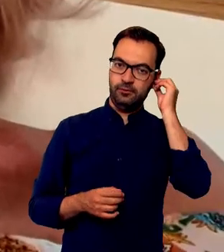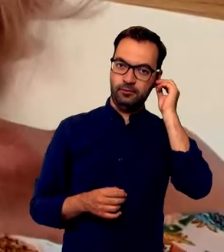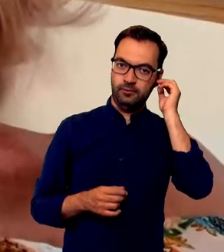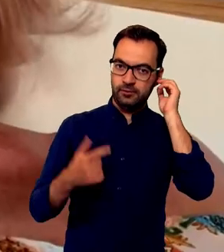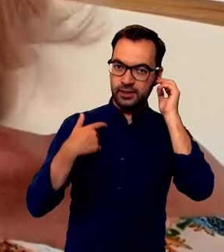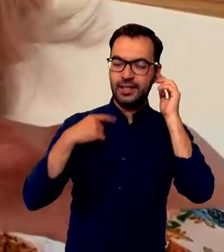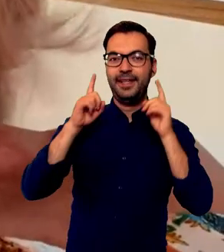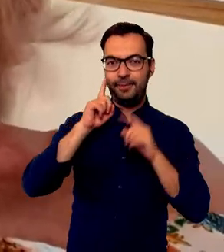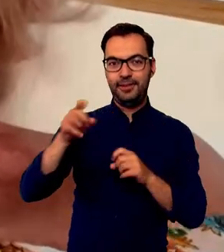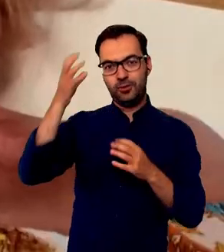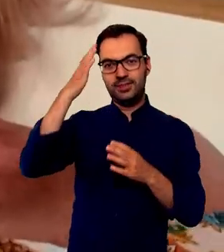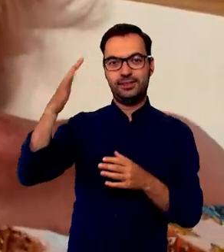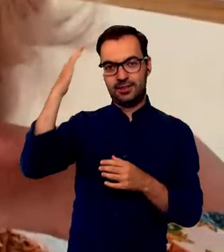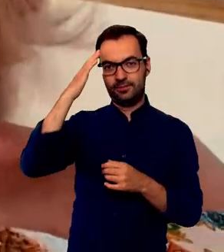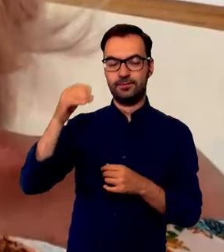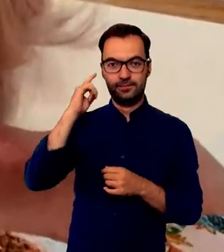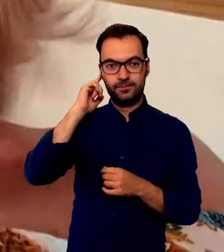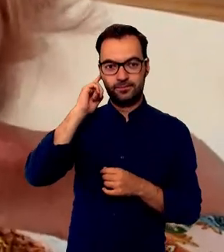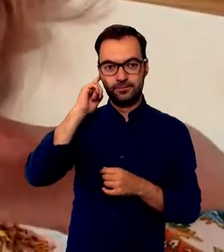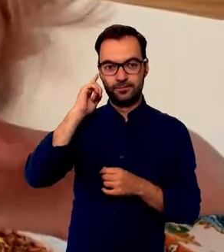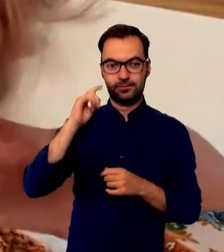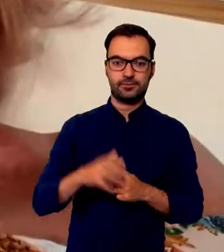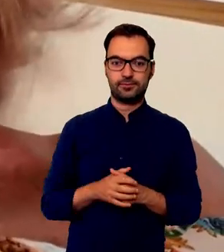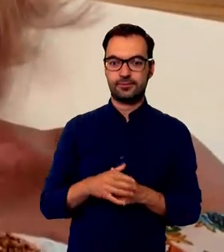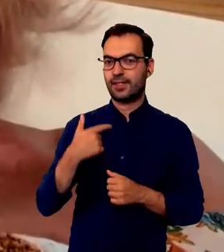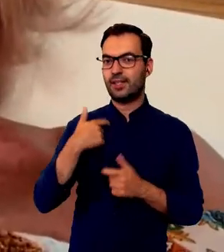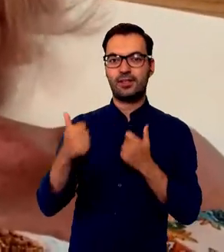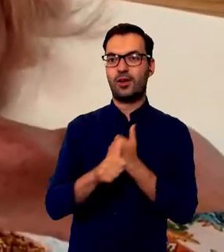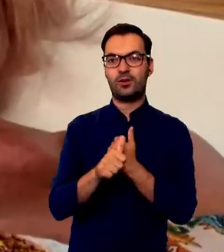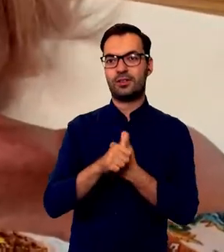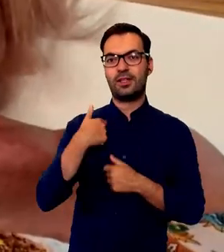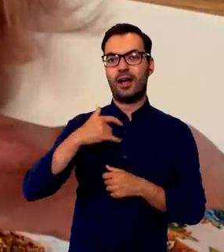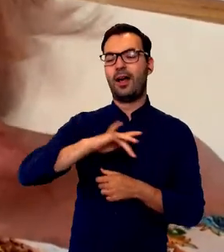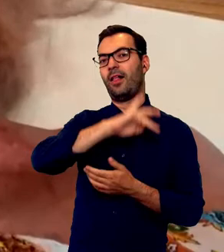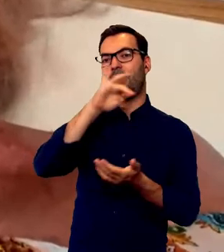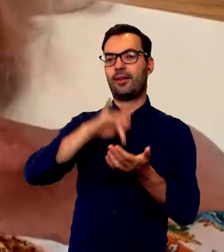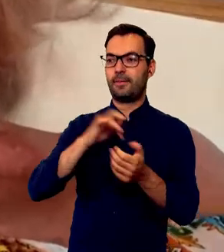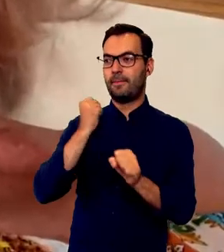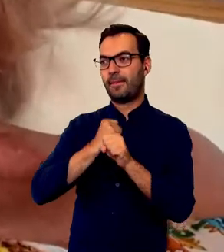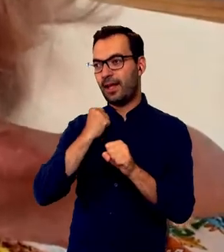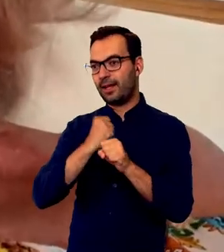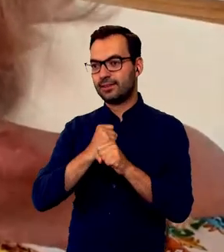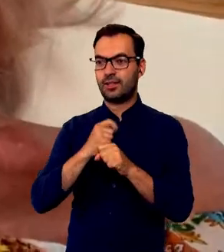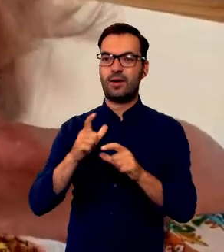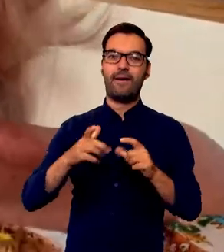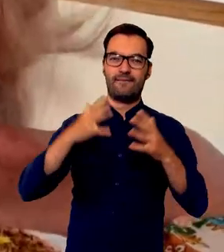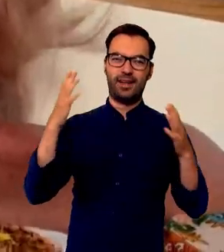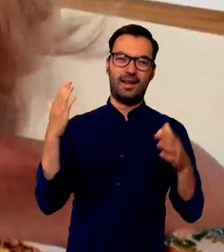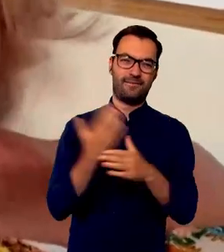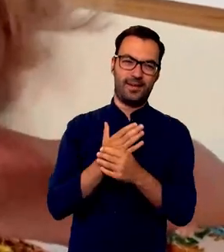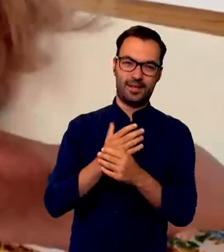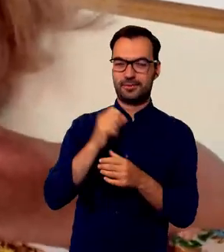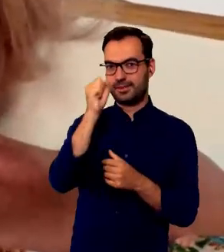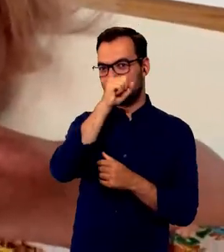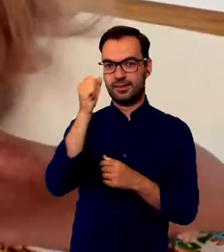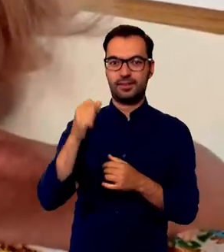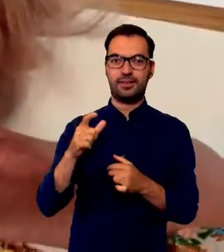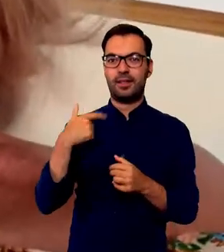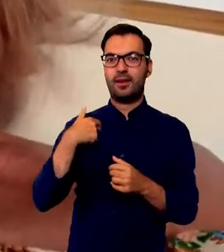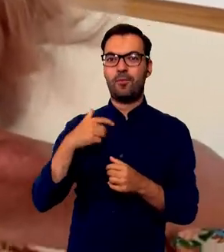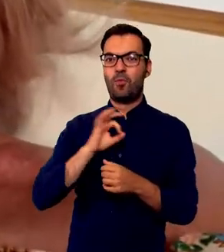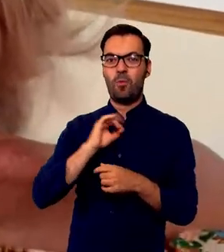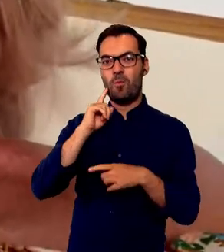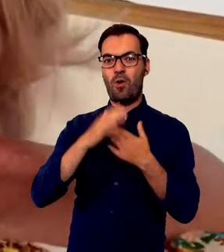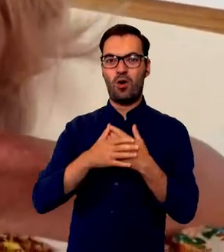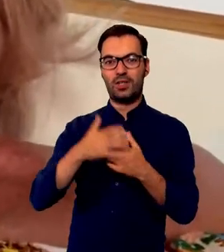kulturę znam. Ja tam nie pracowałam na zasadzie, że gdzieś pojechałam, pracowałam, jakaś korporacja. Ja nie wyszłam za mąż za